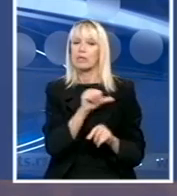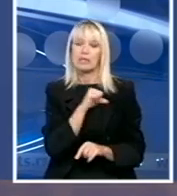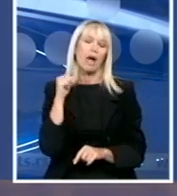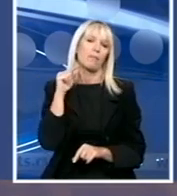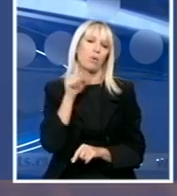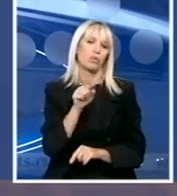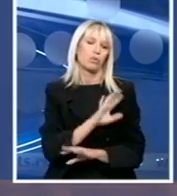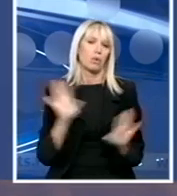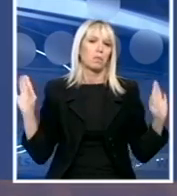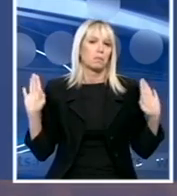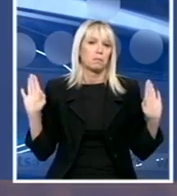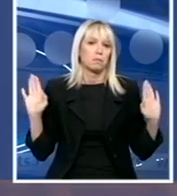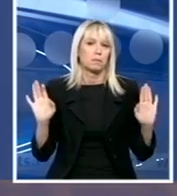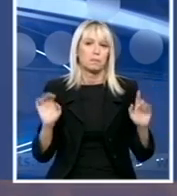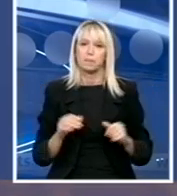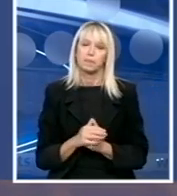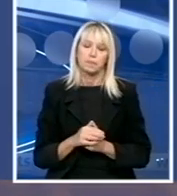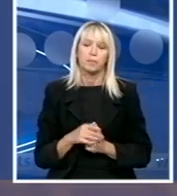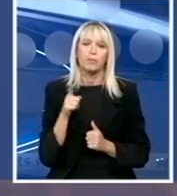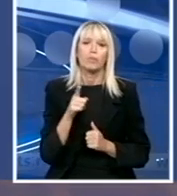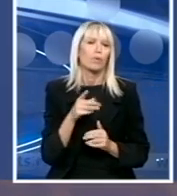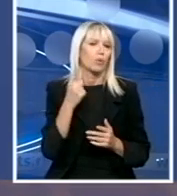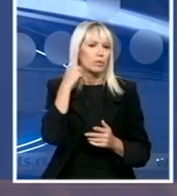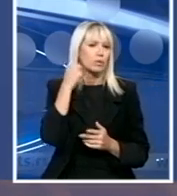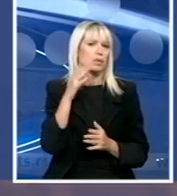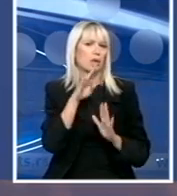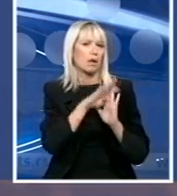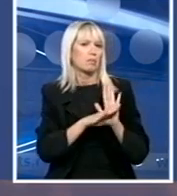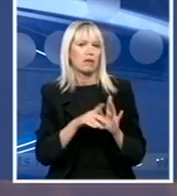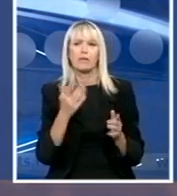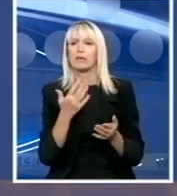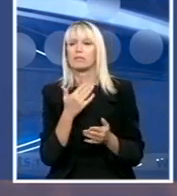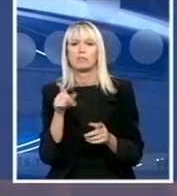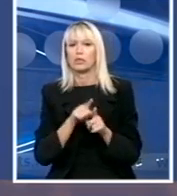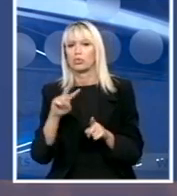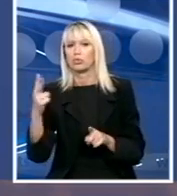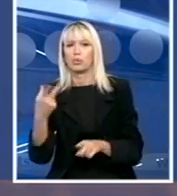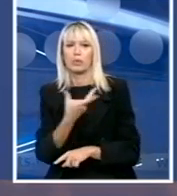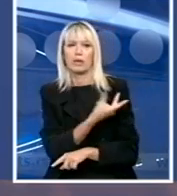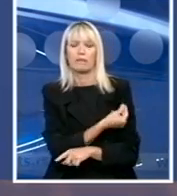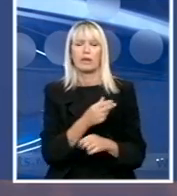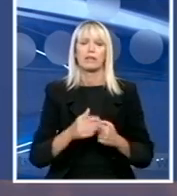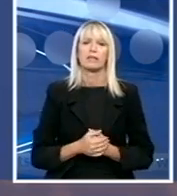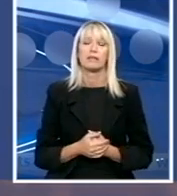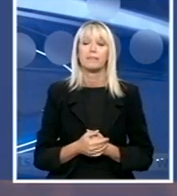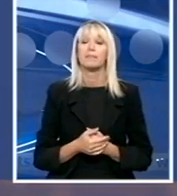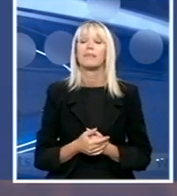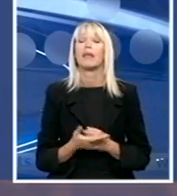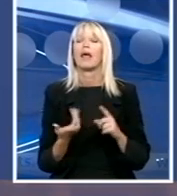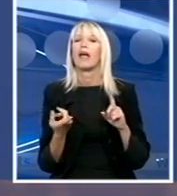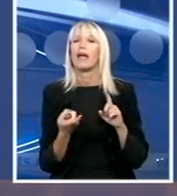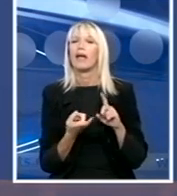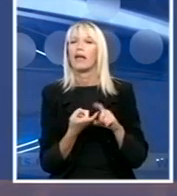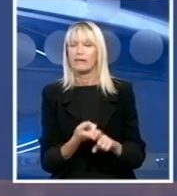i efikasne. To je u ostalom pravilo i za sve druge vakcine. Oko vakcina samo da kažem